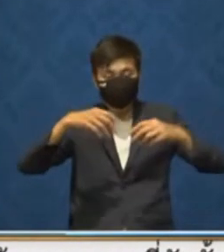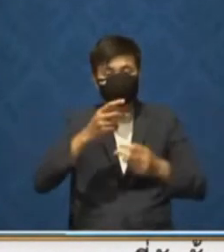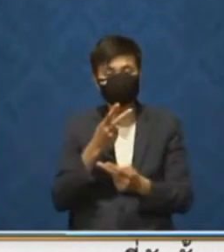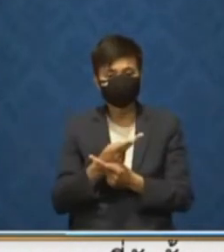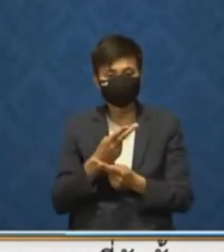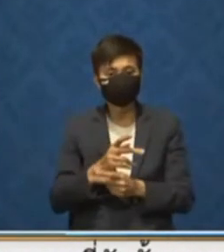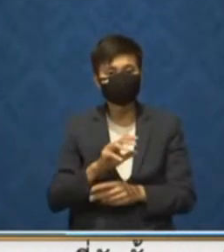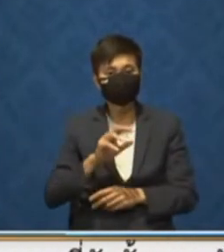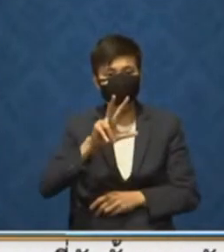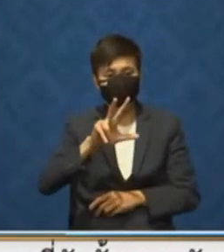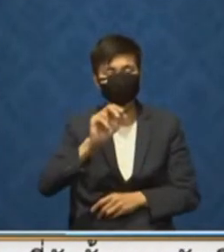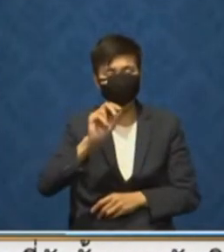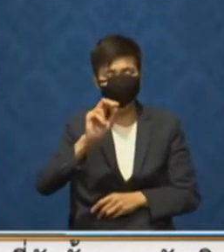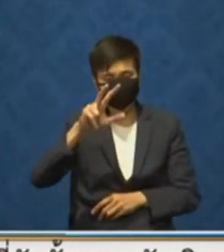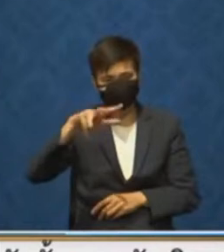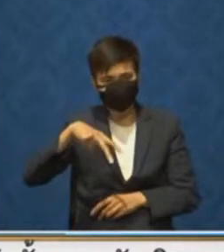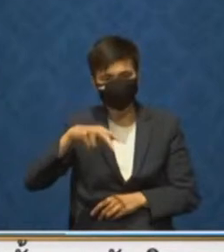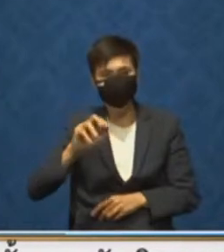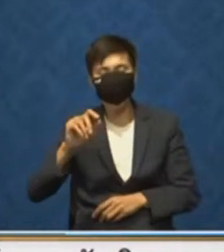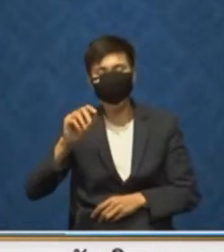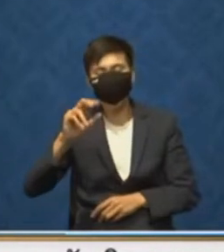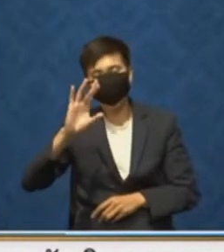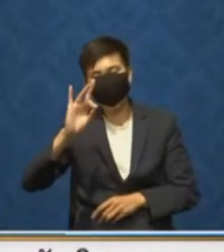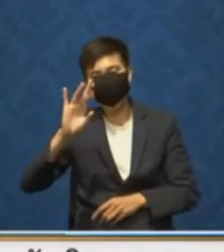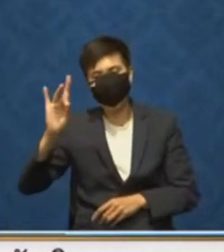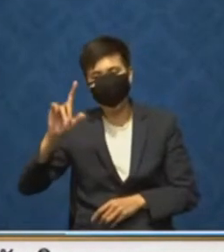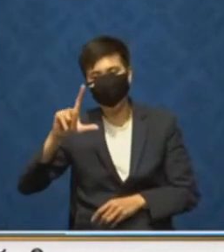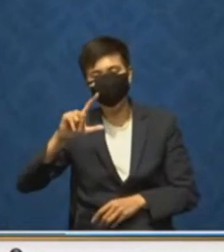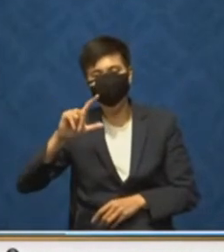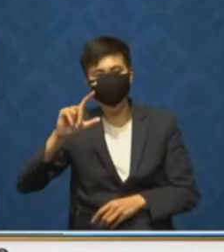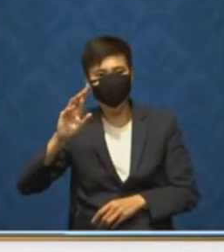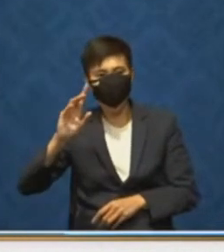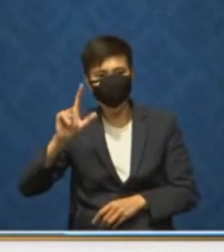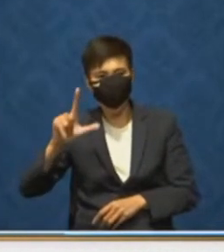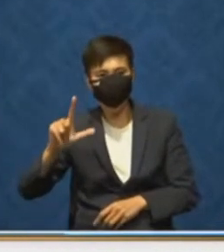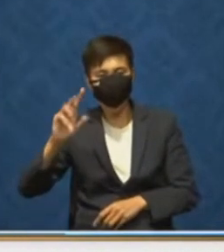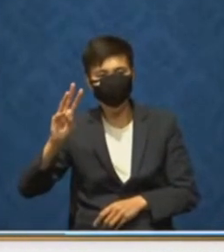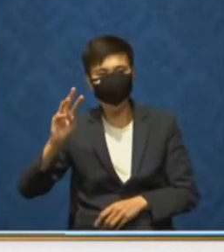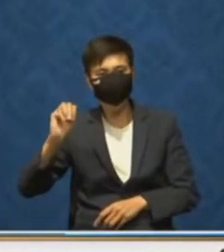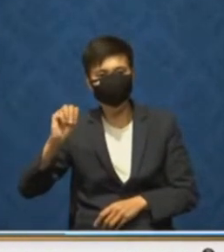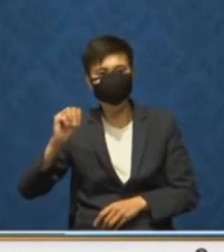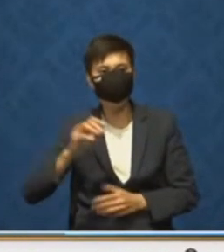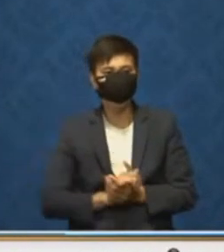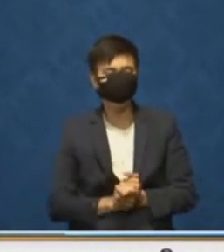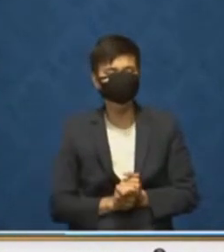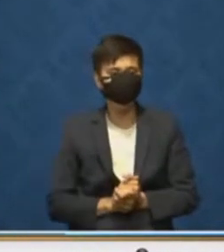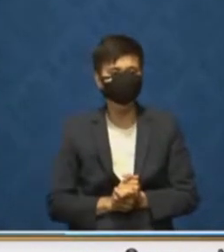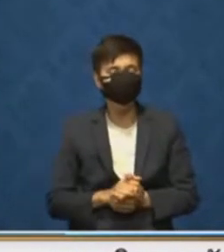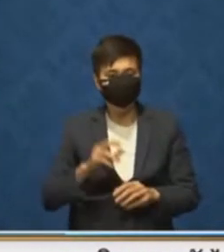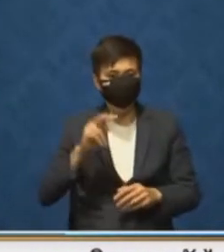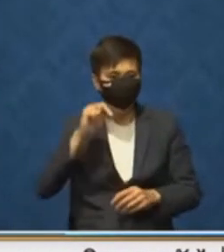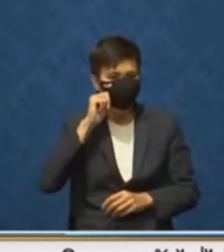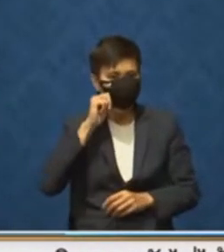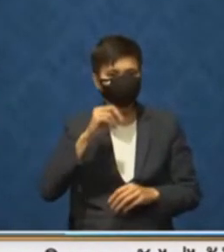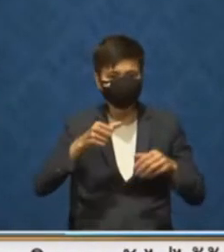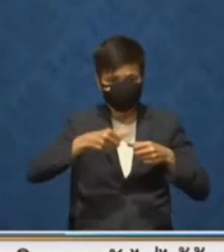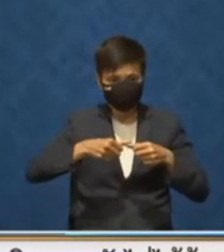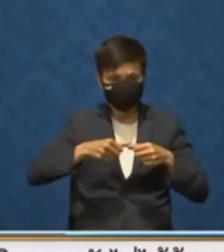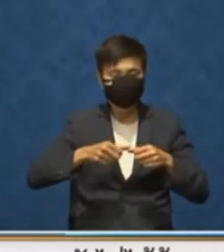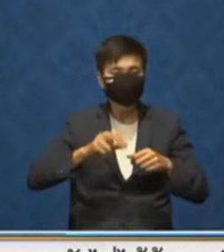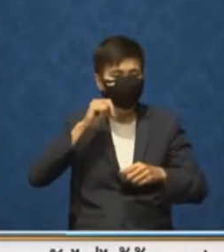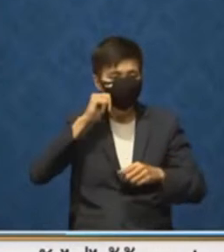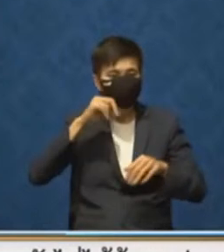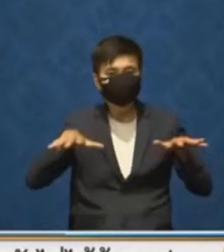กว่า 1388ล้านลูกบาศก์เมตร 7ควบคุมคุณภาพน้ำในแม่น้ำสายหลักทั่วประเทศอ่ะอยู่ในเกณฑ์ปกติ 8